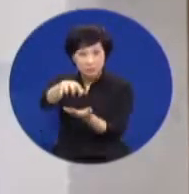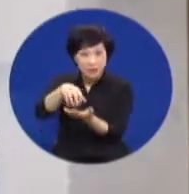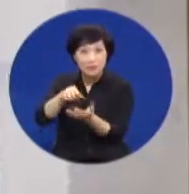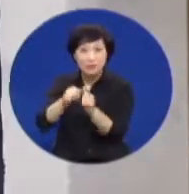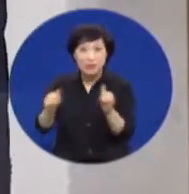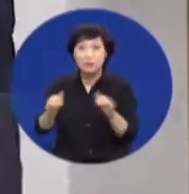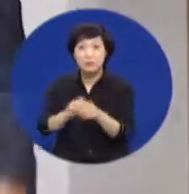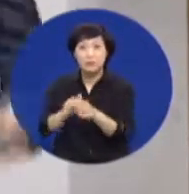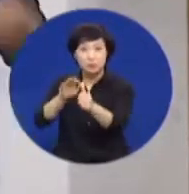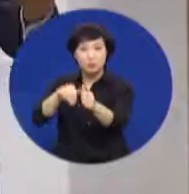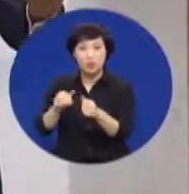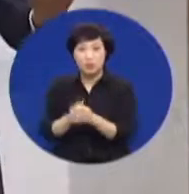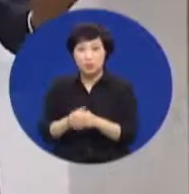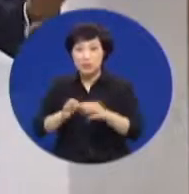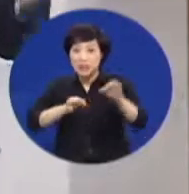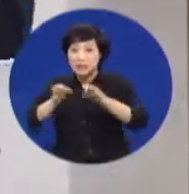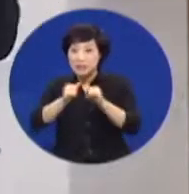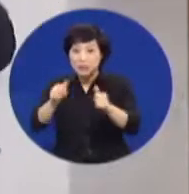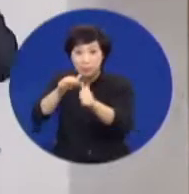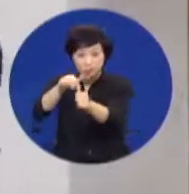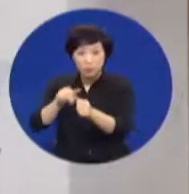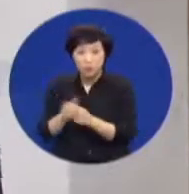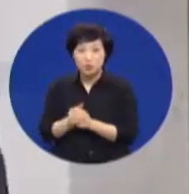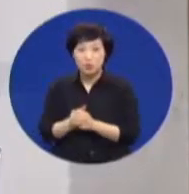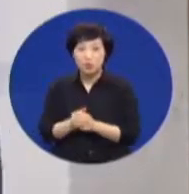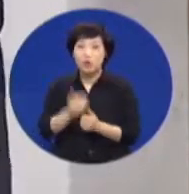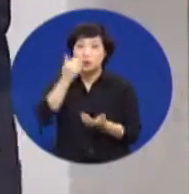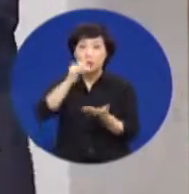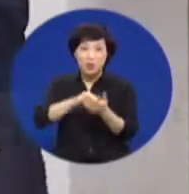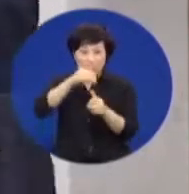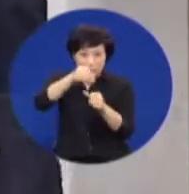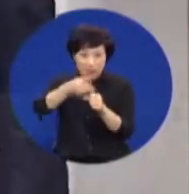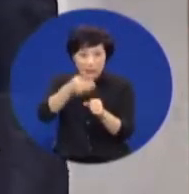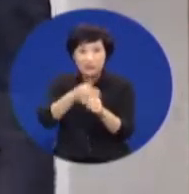부르고 돌 깎는 소수쟁이도 부르고